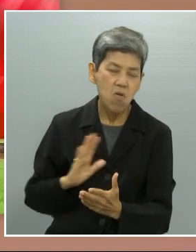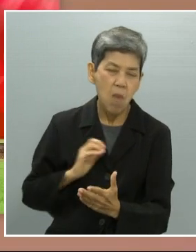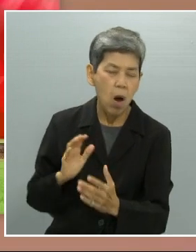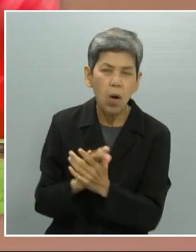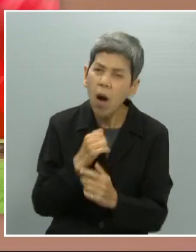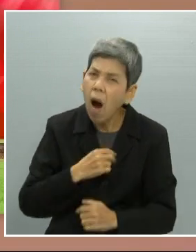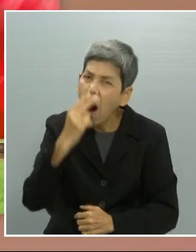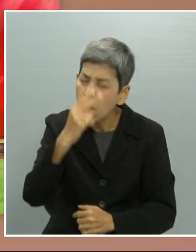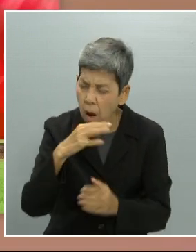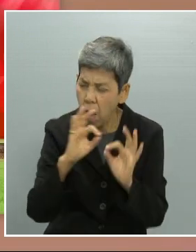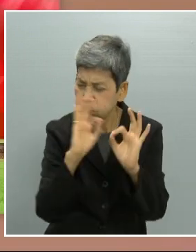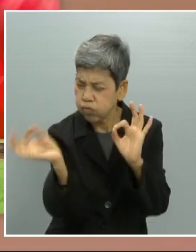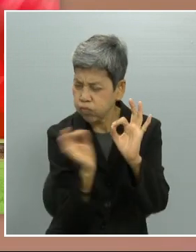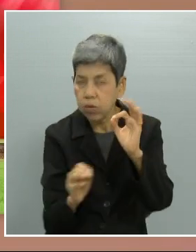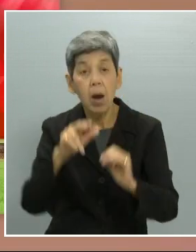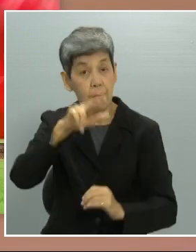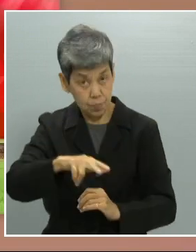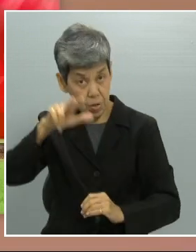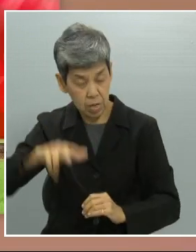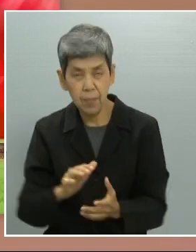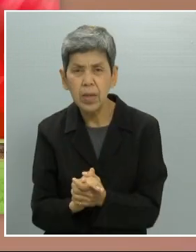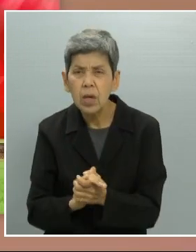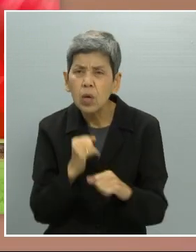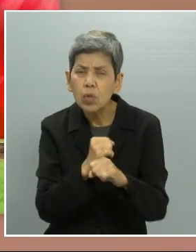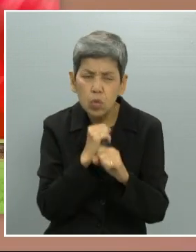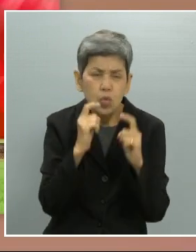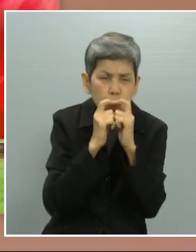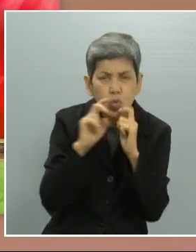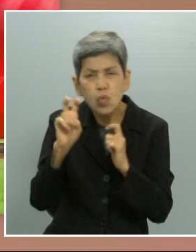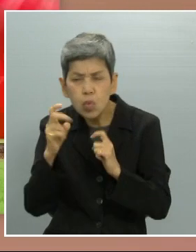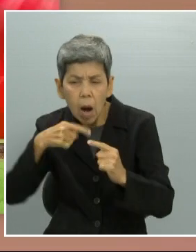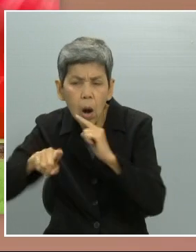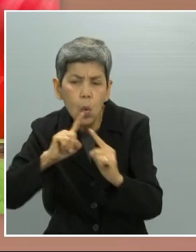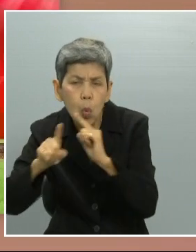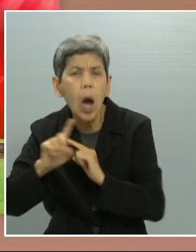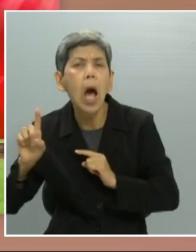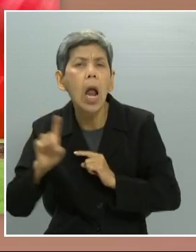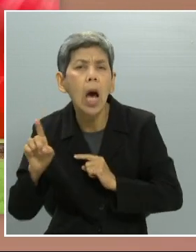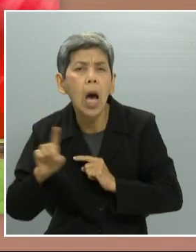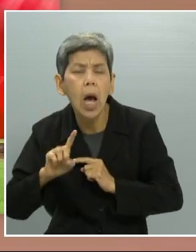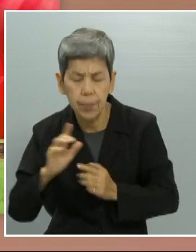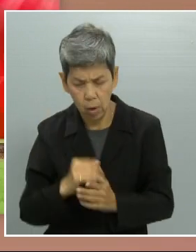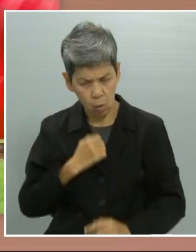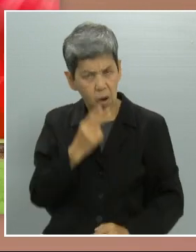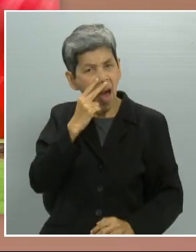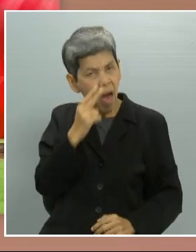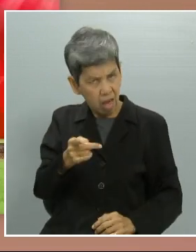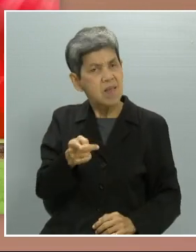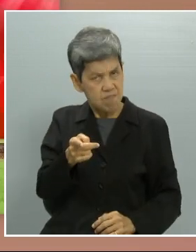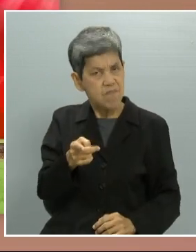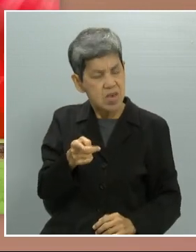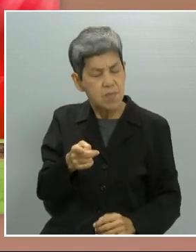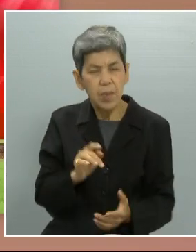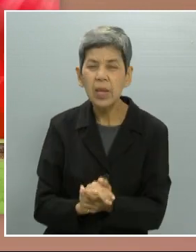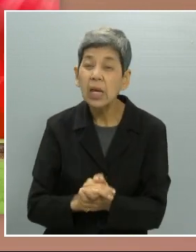บรรยายของพรรคเพื่อไทยเองเลยนะคะหนูกับงูไปคุยอะไรลับหลังประชาชนคนเห็นกันทั้งประเทศและ